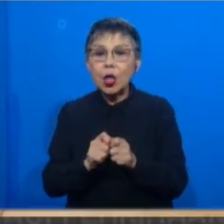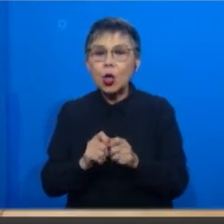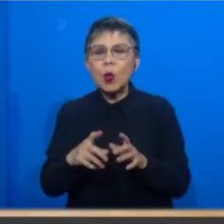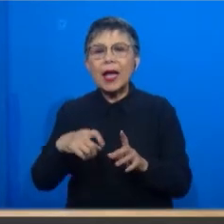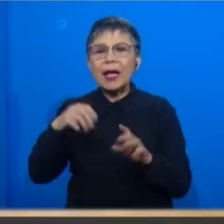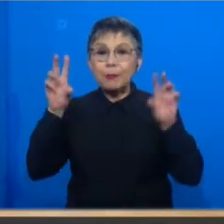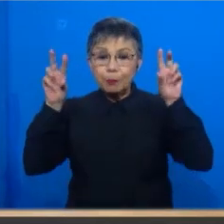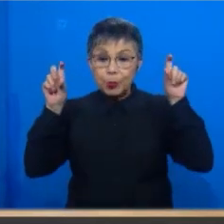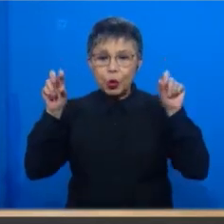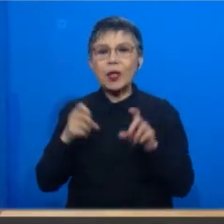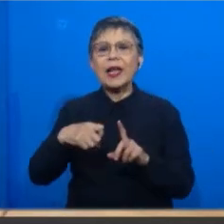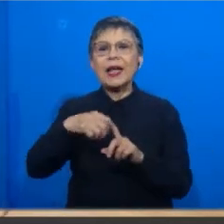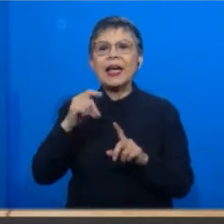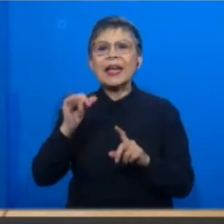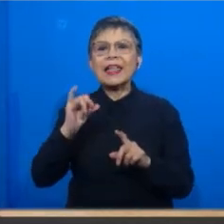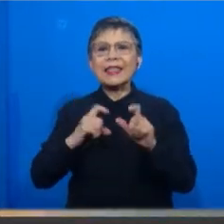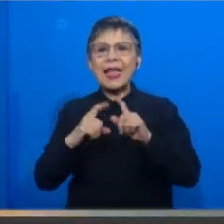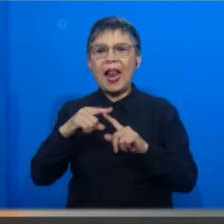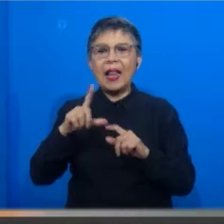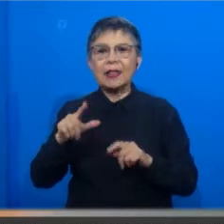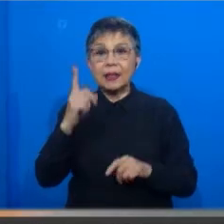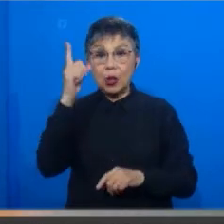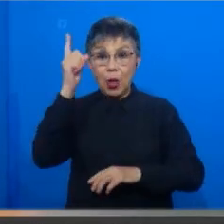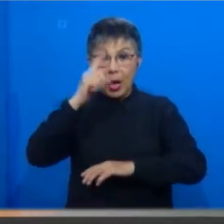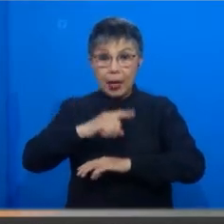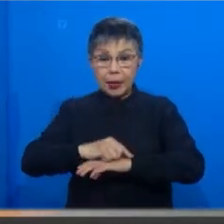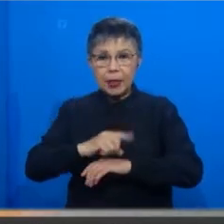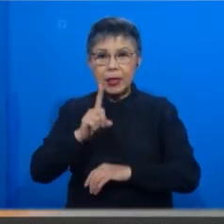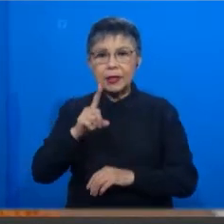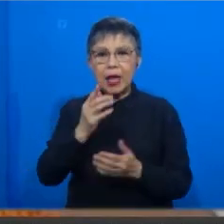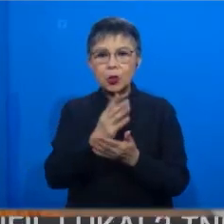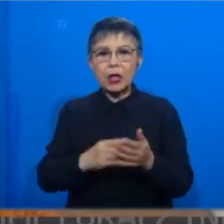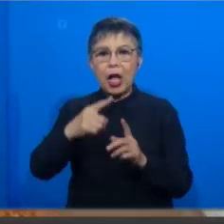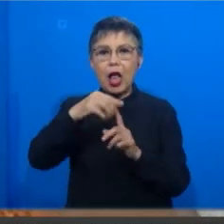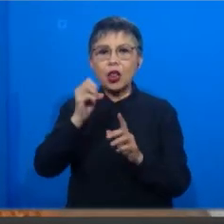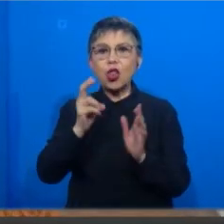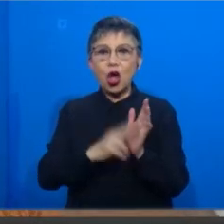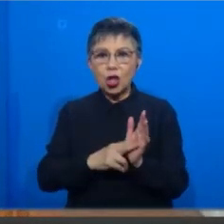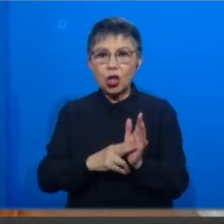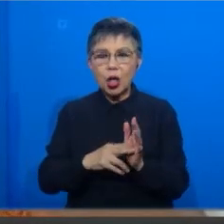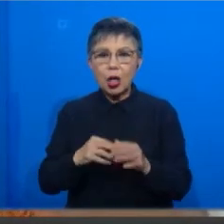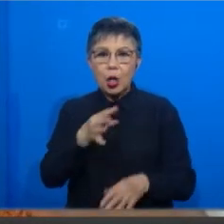kristal. Dalam satu hari bisa diproduksi 1,5 ton